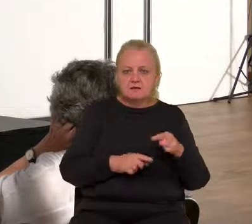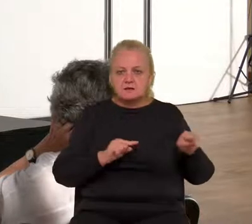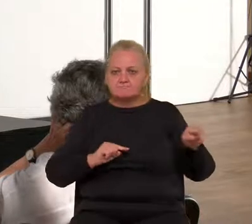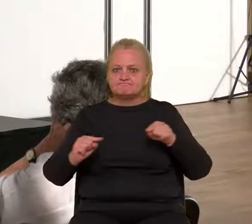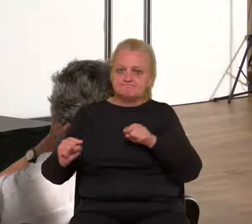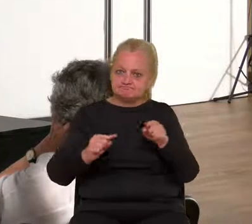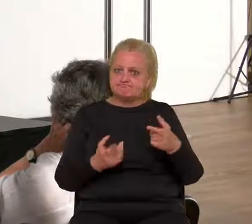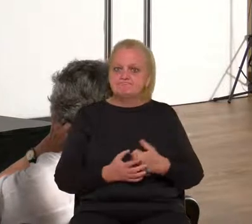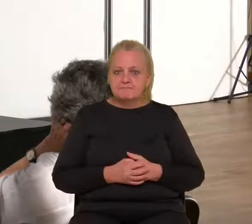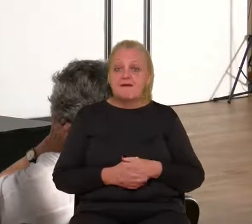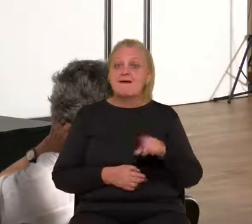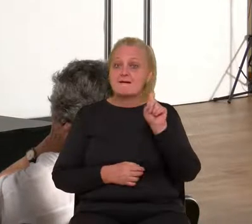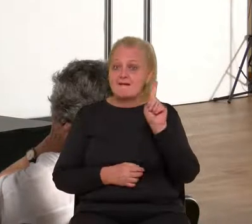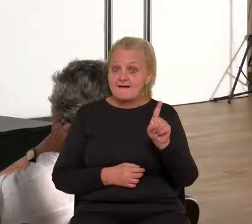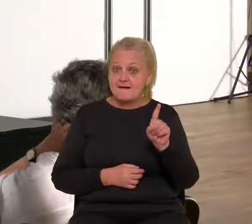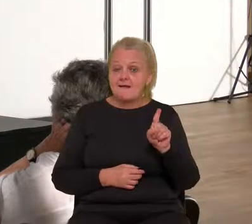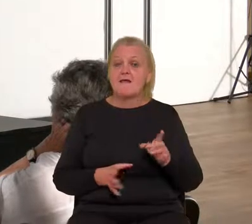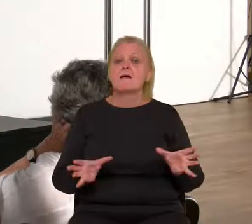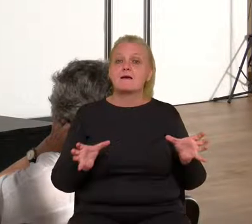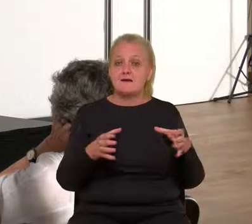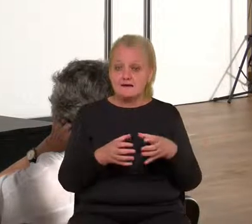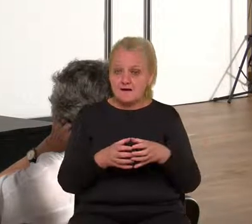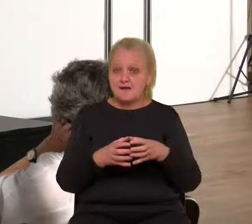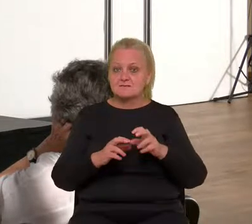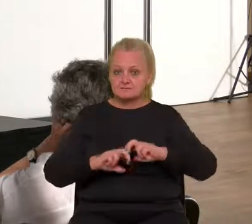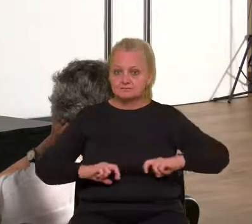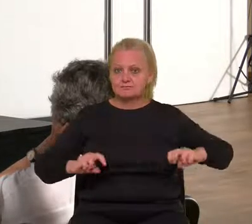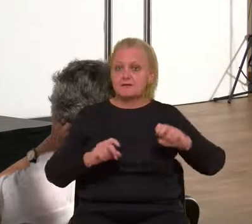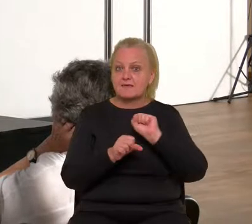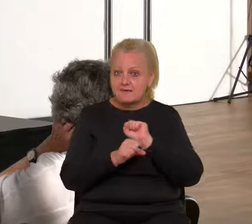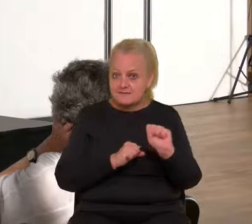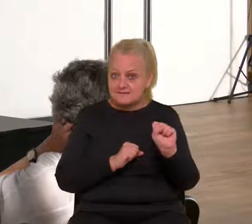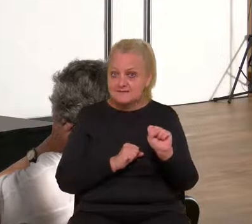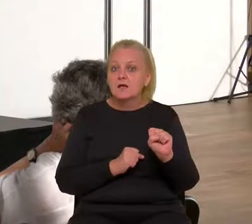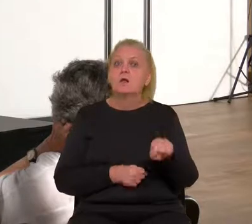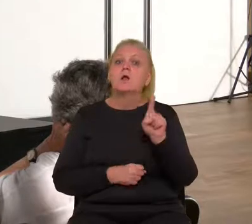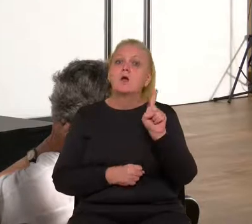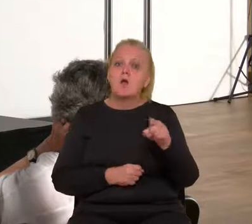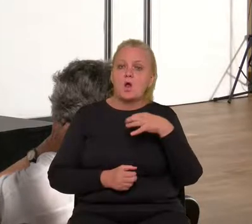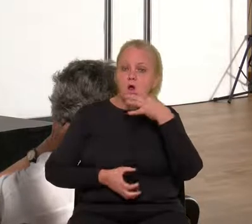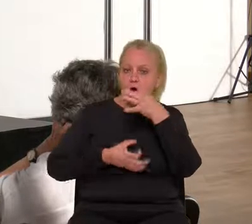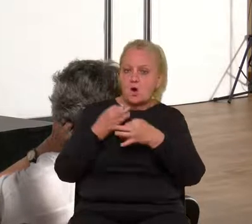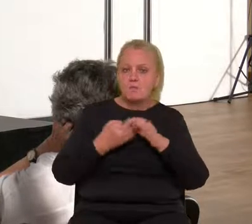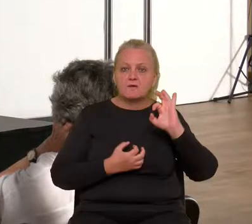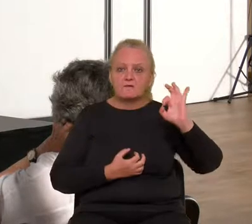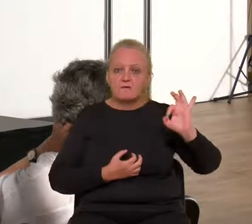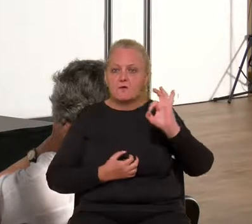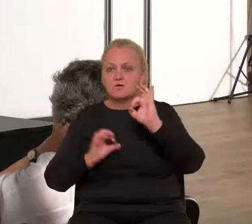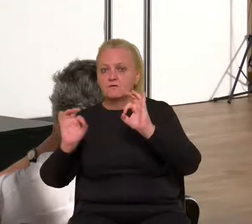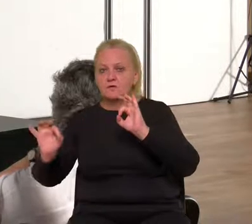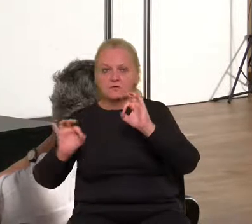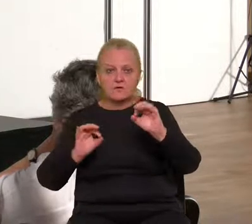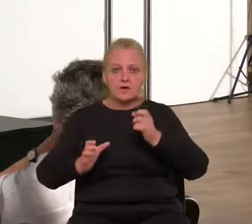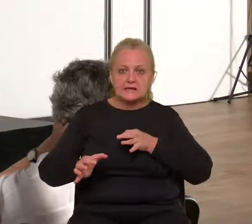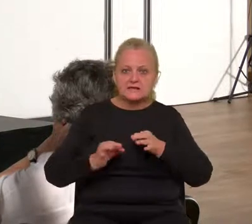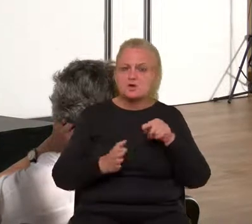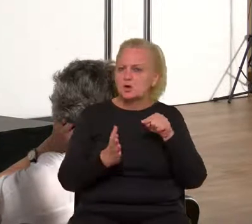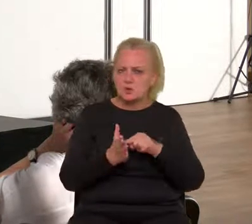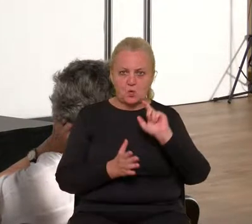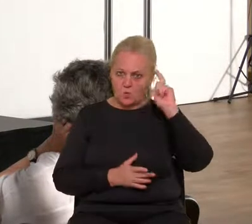dalej. Ale gdzieś razem zasiadają i gdy zaczną opowiadać swoje osobiste historie, i to jest